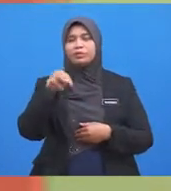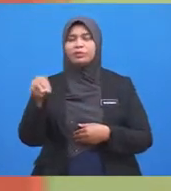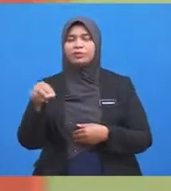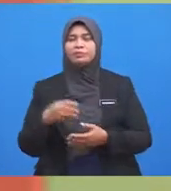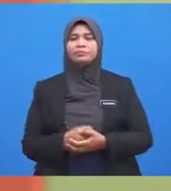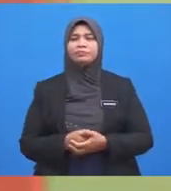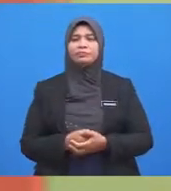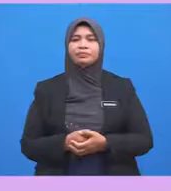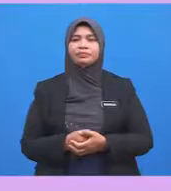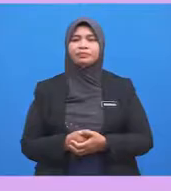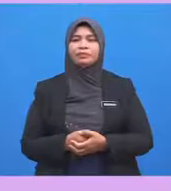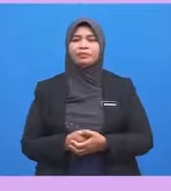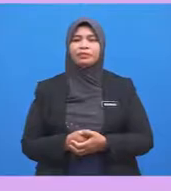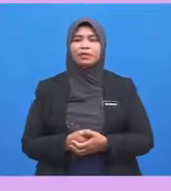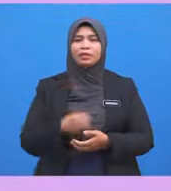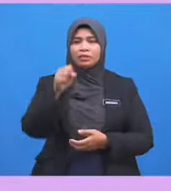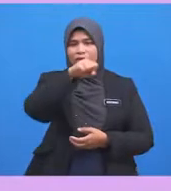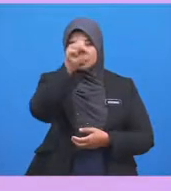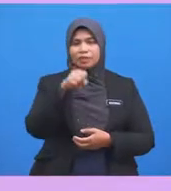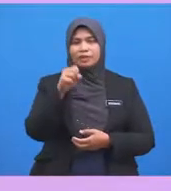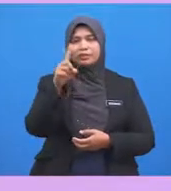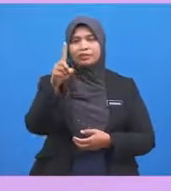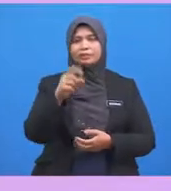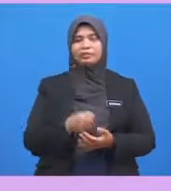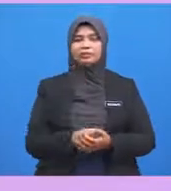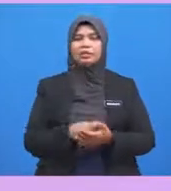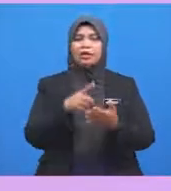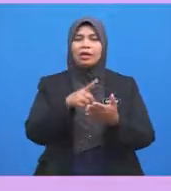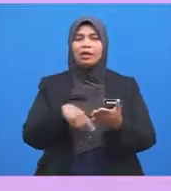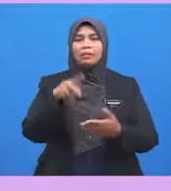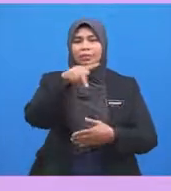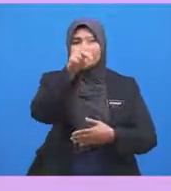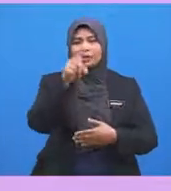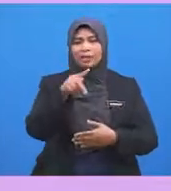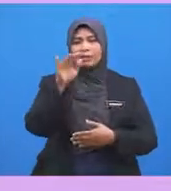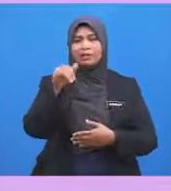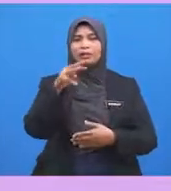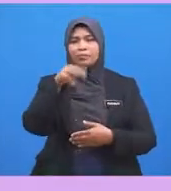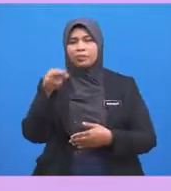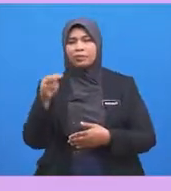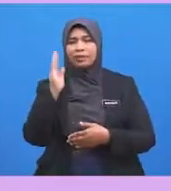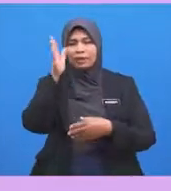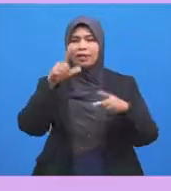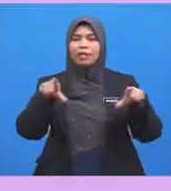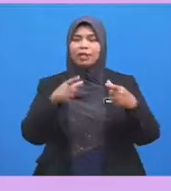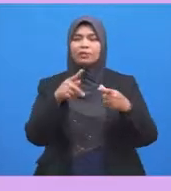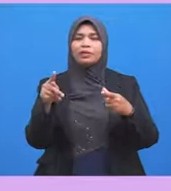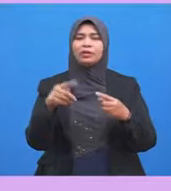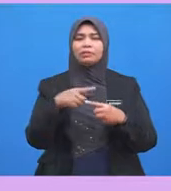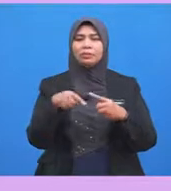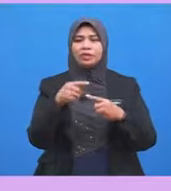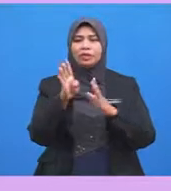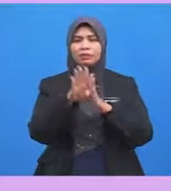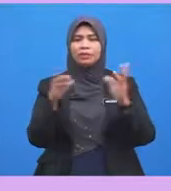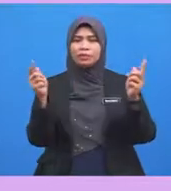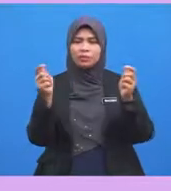murid-murid. Soalan pertama, apakah yang murid-murid akan lakukan